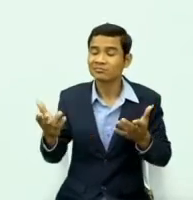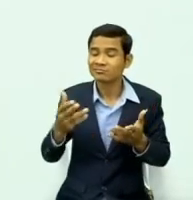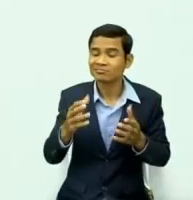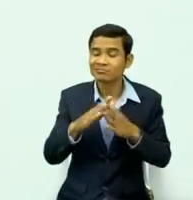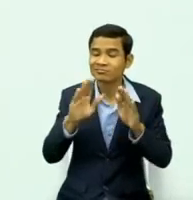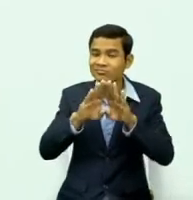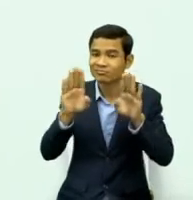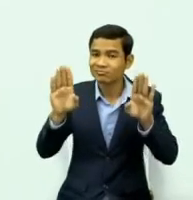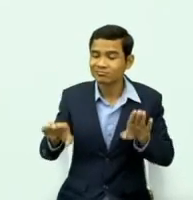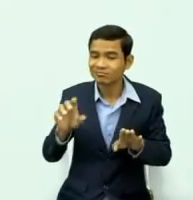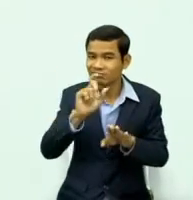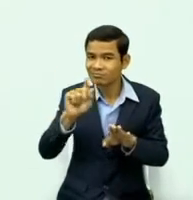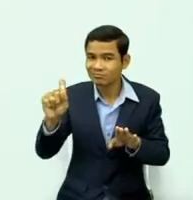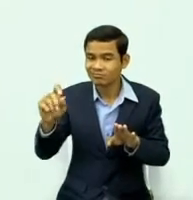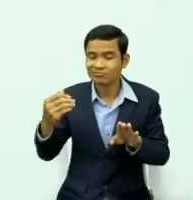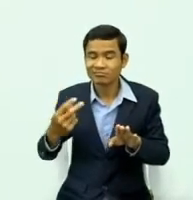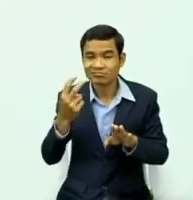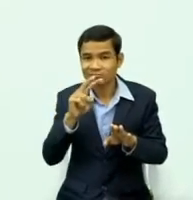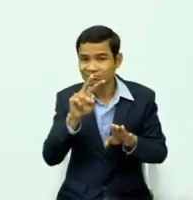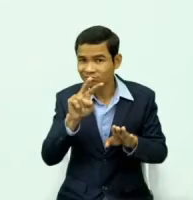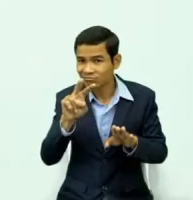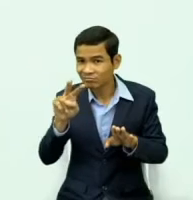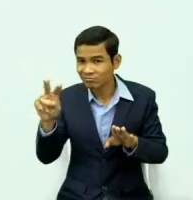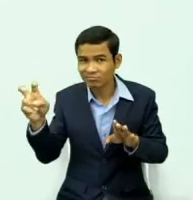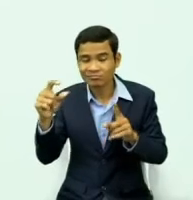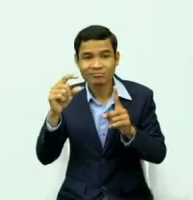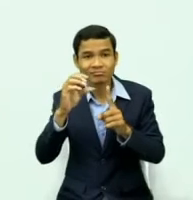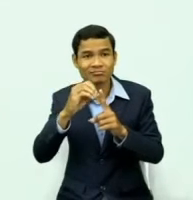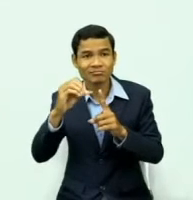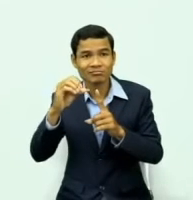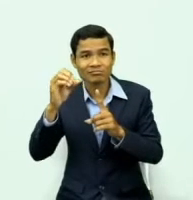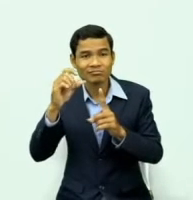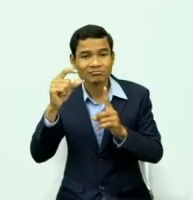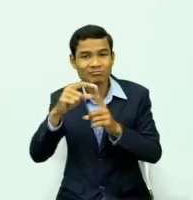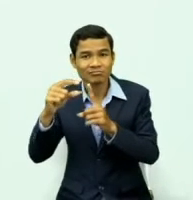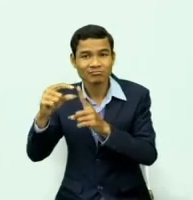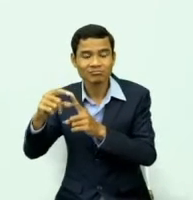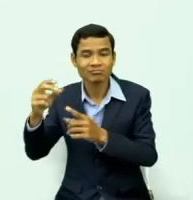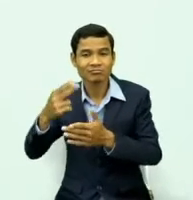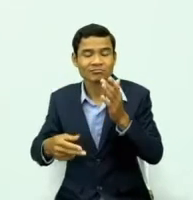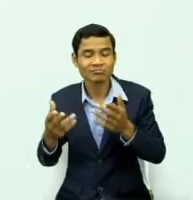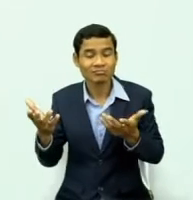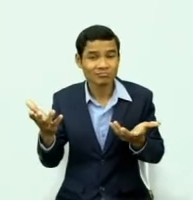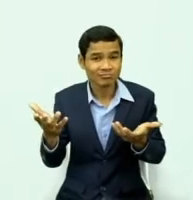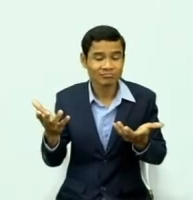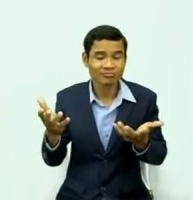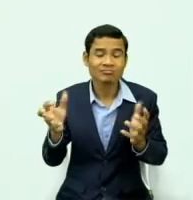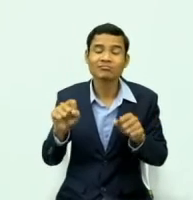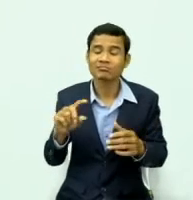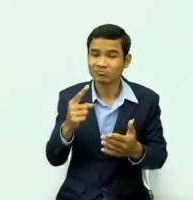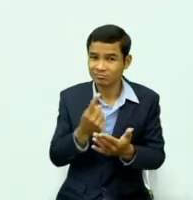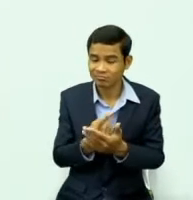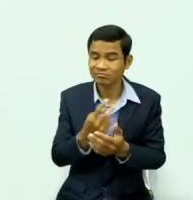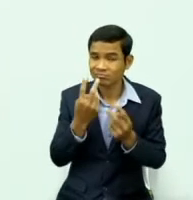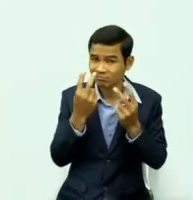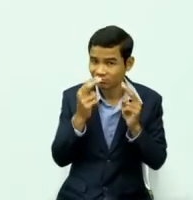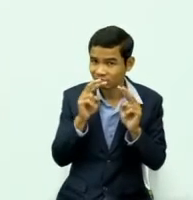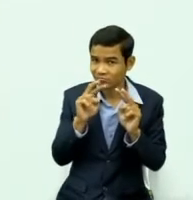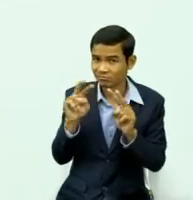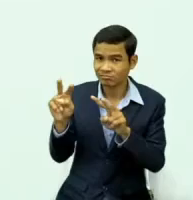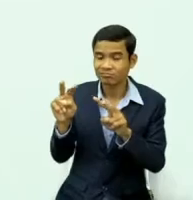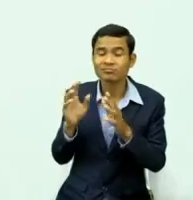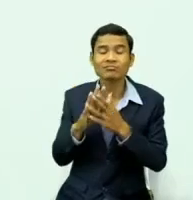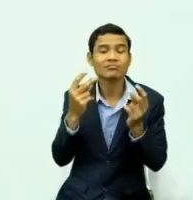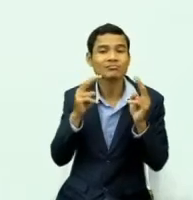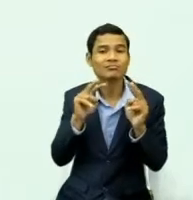cái đá khiến miên bị ở vậy là đá con chà tại là nếu chúng cho rùm mơ bị nơi khăn